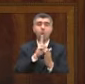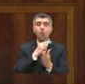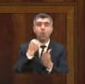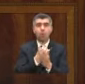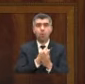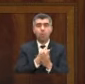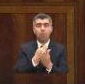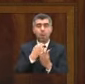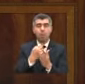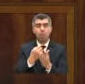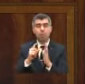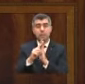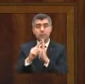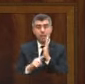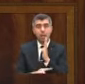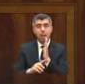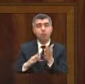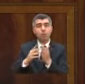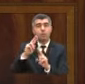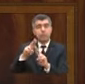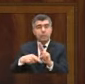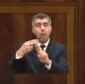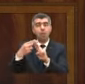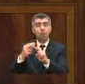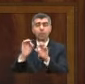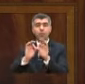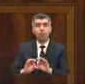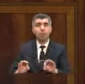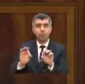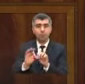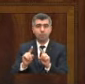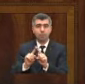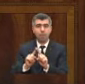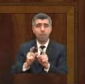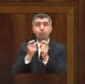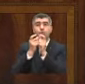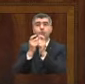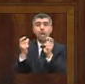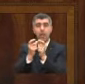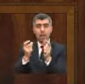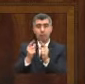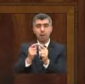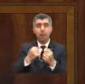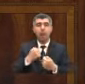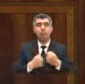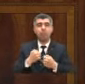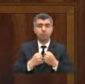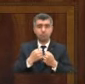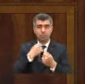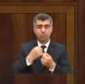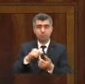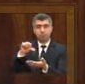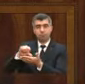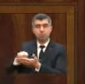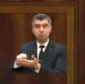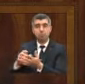وسبق لي ذكرتها في الاسبوع الماضي ولكن ما تلقيت حتى جواب، العمال ديال الغسول سيد رئيس الحكومه اللي تشرطتوا المئات ديال